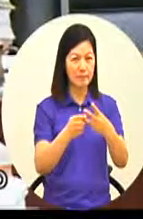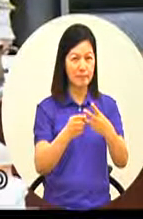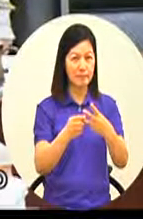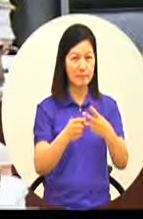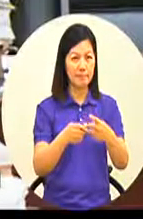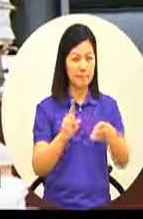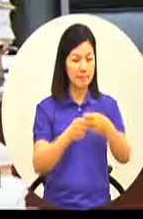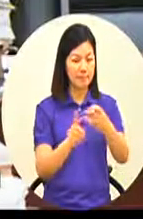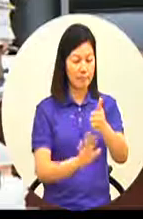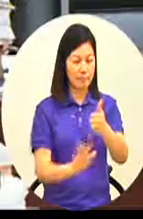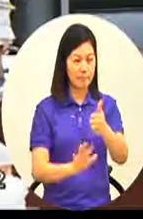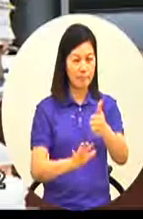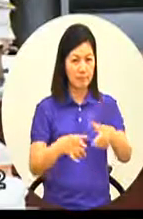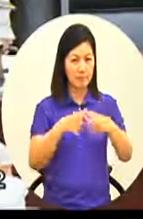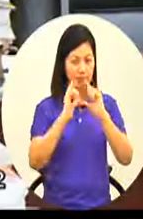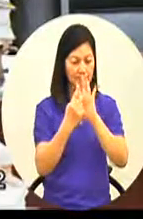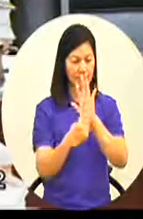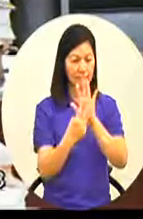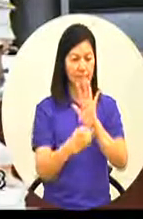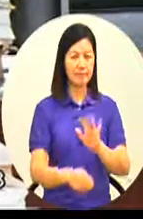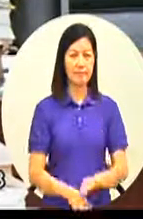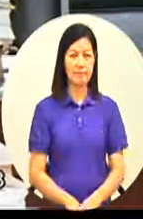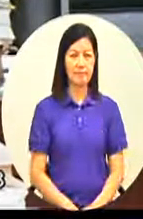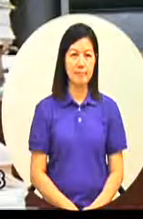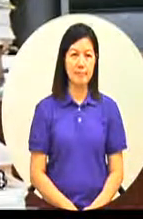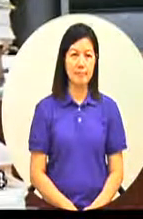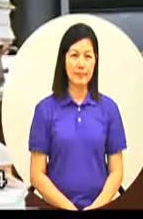的主委能够哦听听的意见。